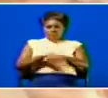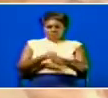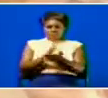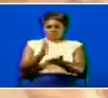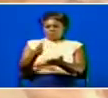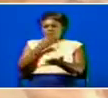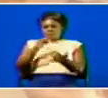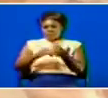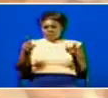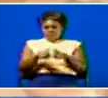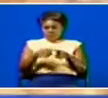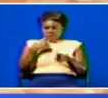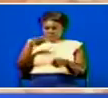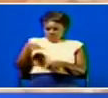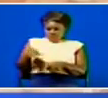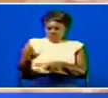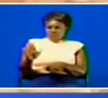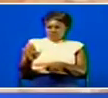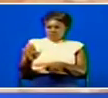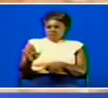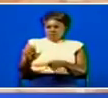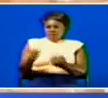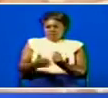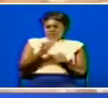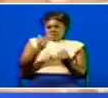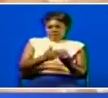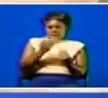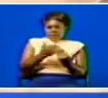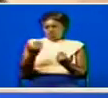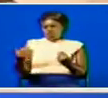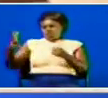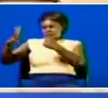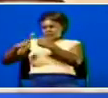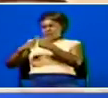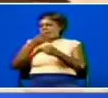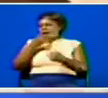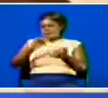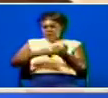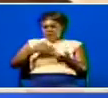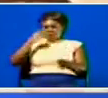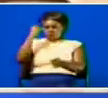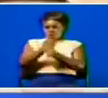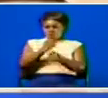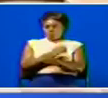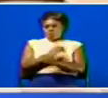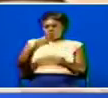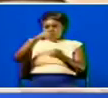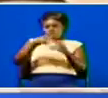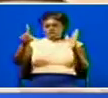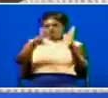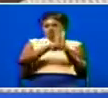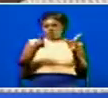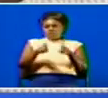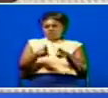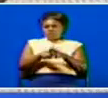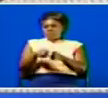mumewe. Isitoshe, anasema kuwa yeye ndiye amekuwa tegemeo kwa watoto wao tisa kwa kuwa mumewe hana ajira. Shemeji ambaye pia alikuwa hospitalini